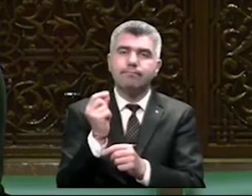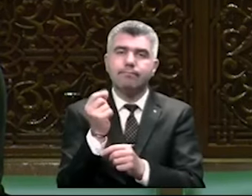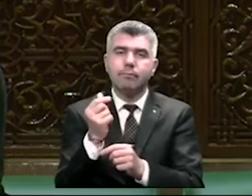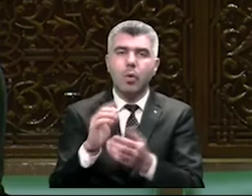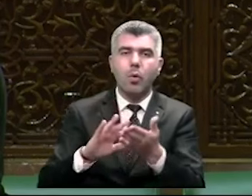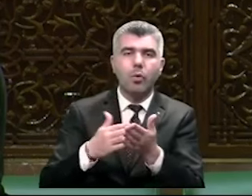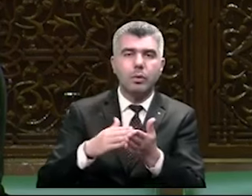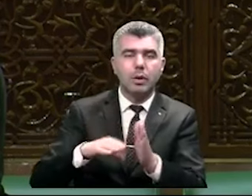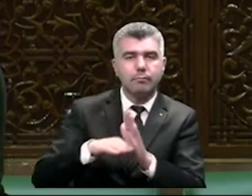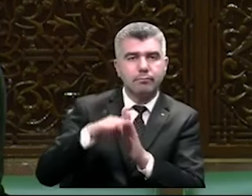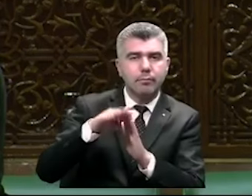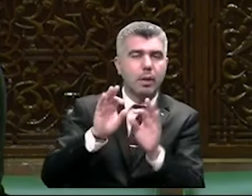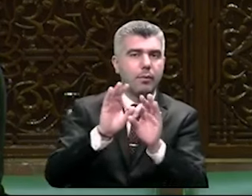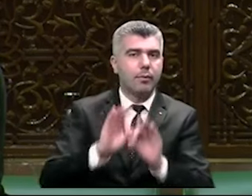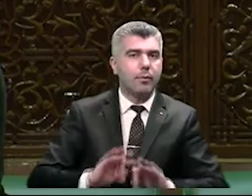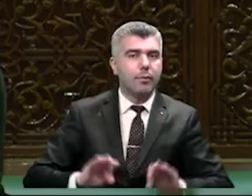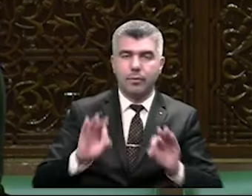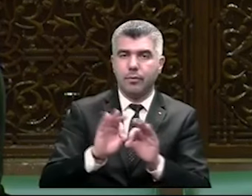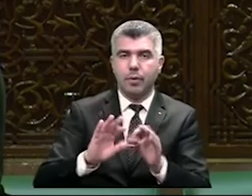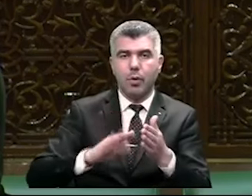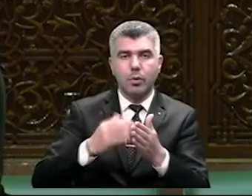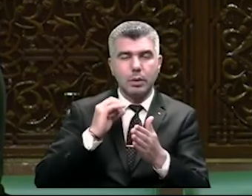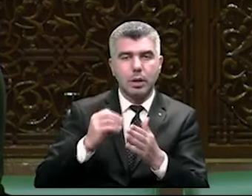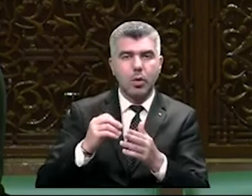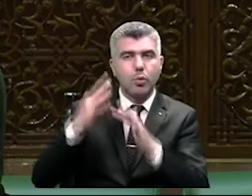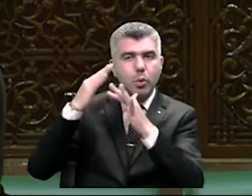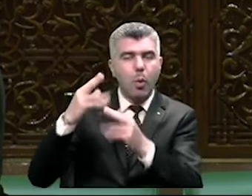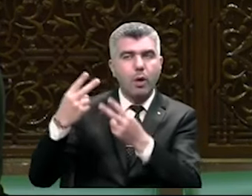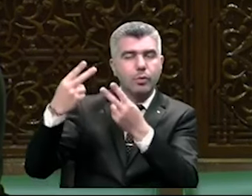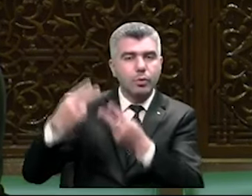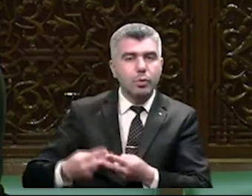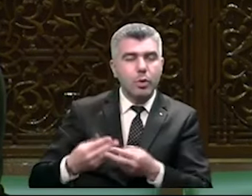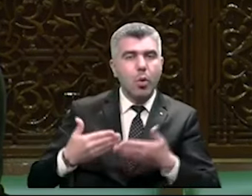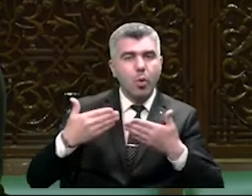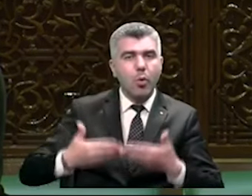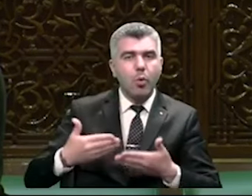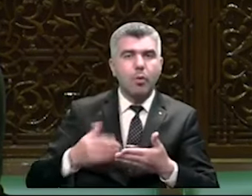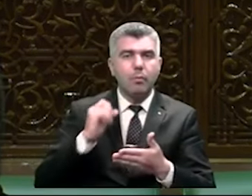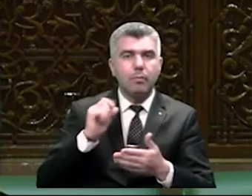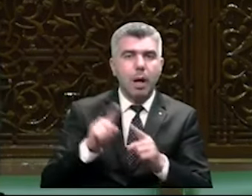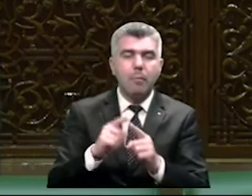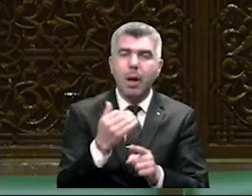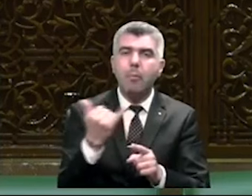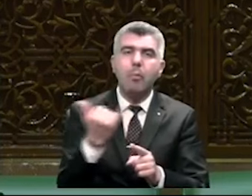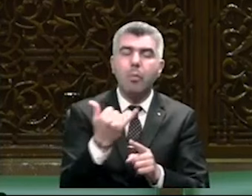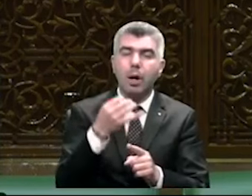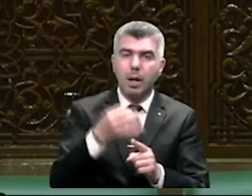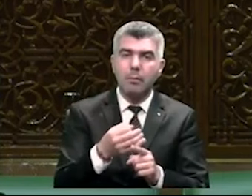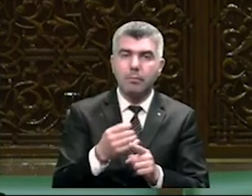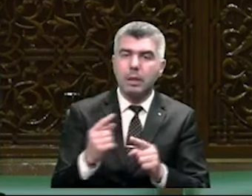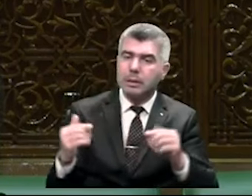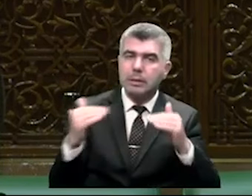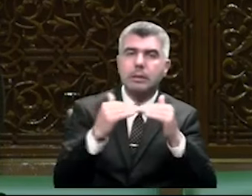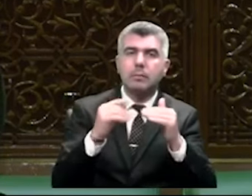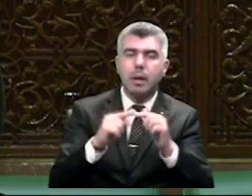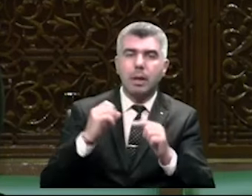الى مستوى تطلعات المغاربه وتطلعات السياح الاجانب حيث والى اليوم لم تولى الاهميه الضروريه للنقل الرابط بين